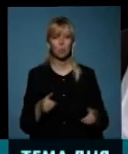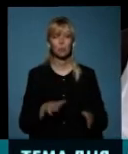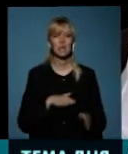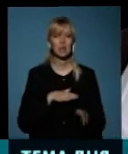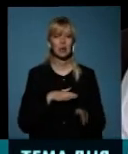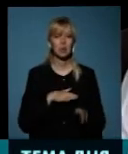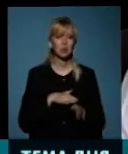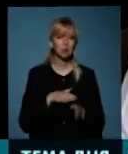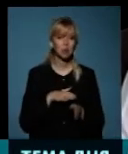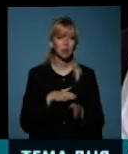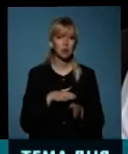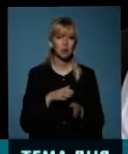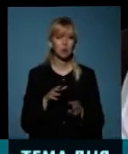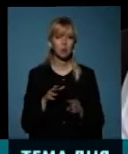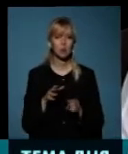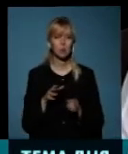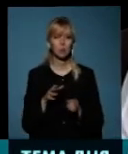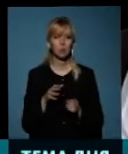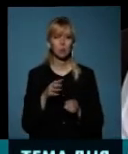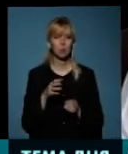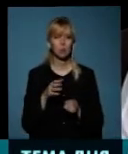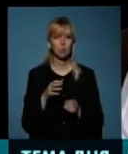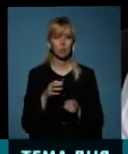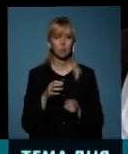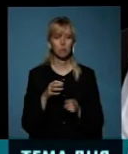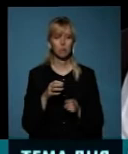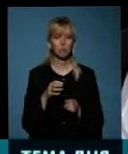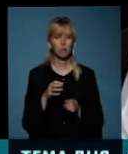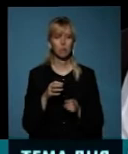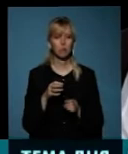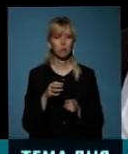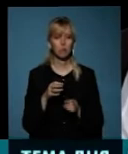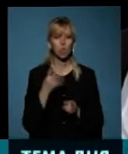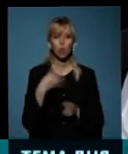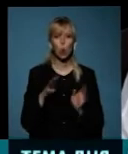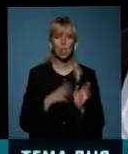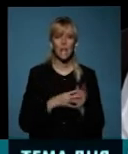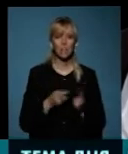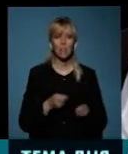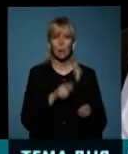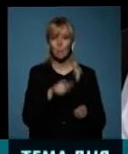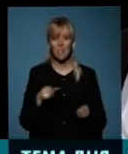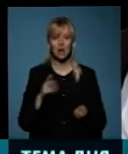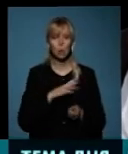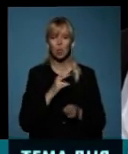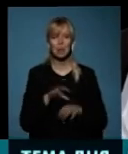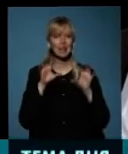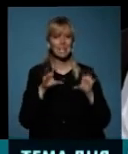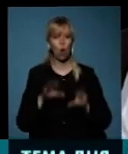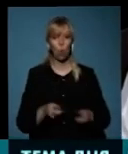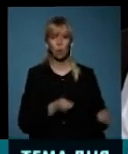справили де-то порядка 49 підприємців, ну не підприємців, 49 перевізників, які були нелегальними